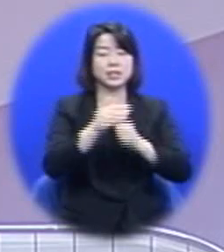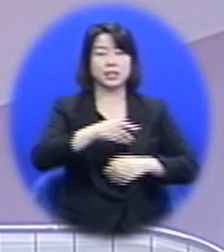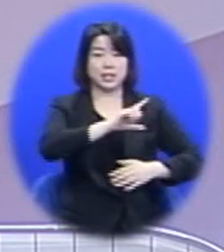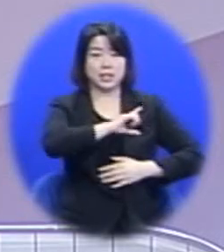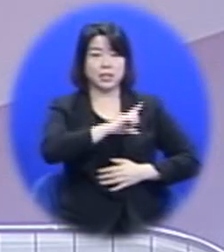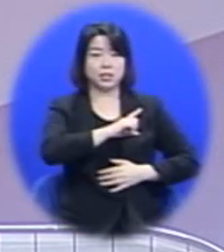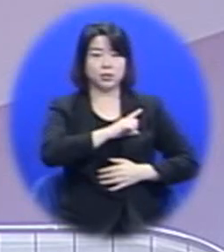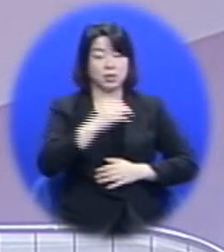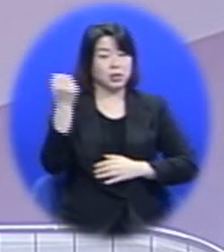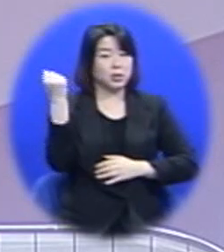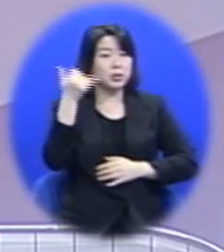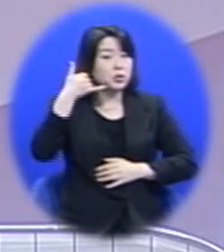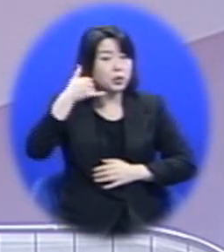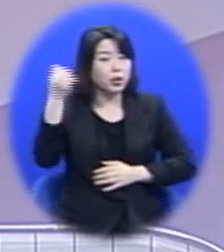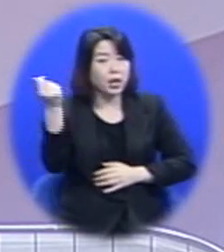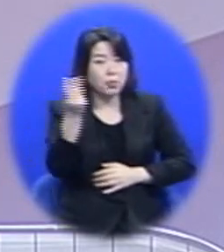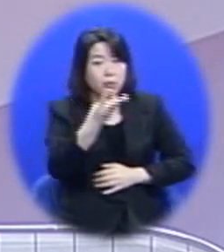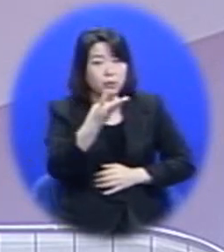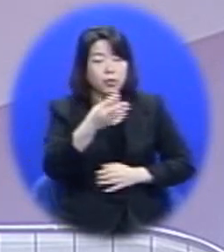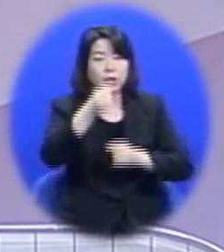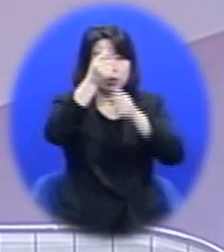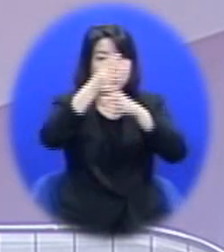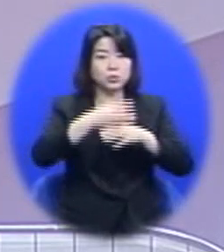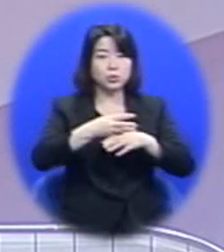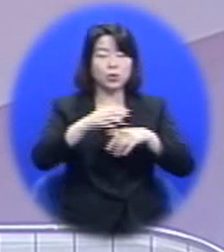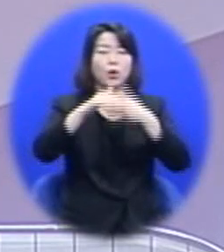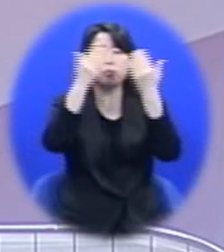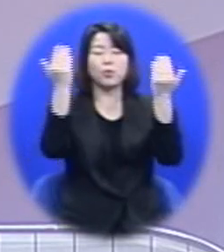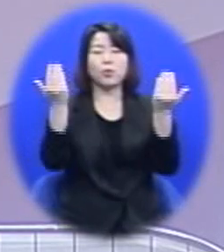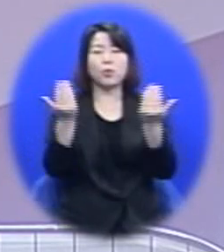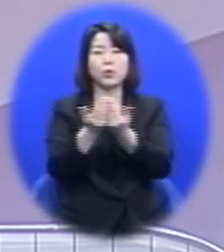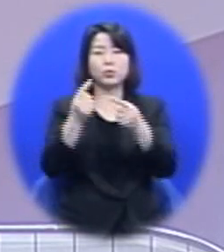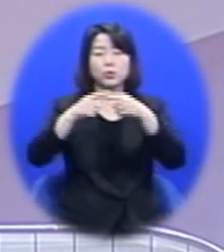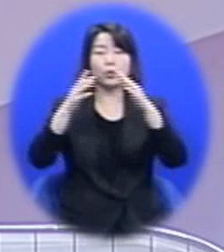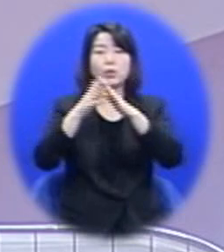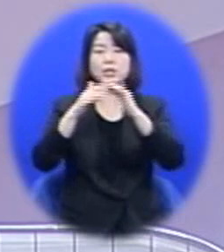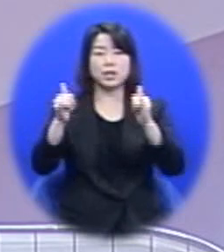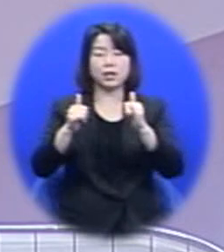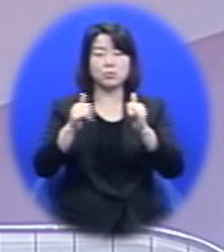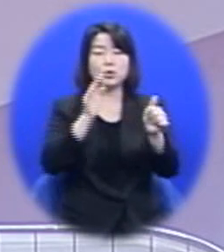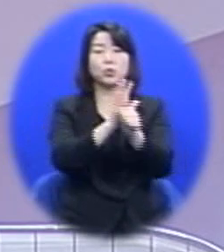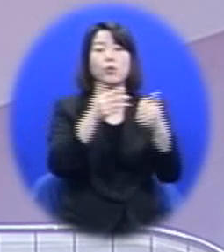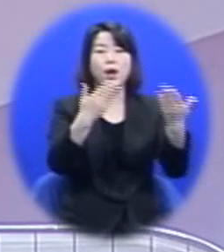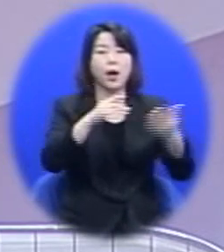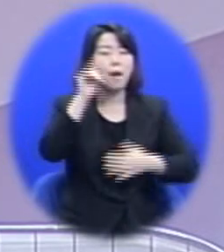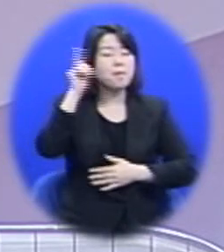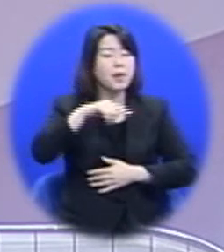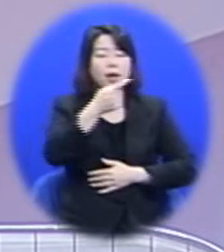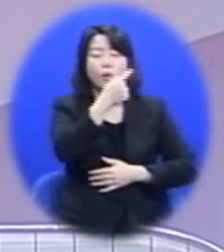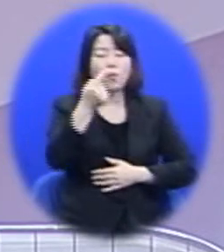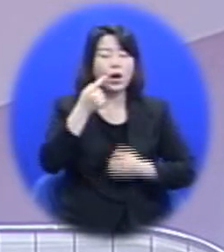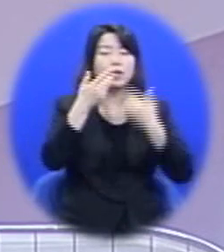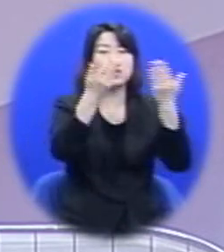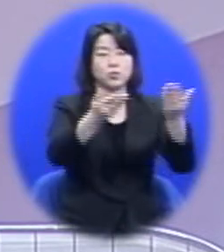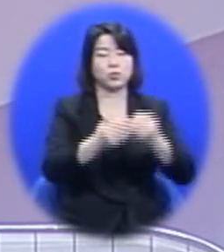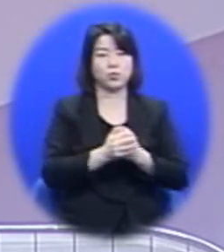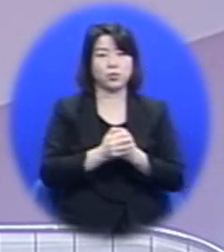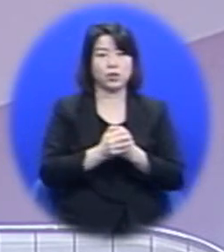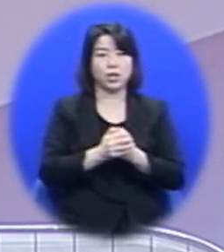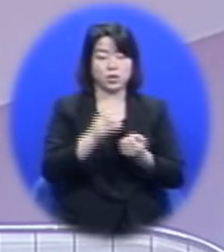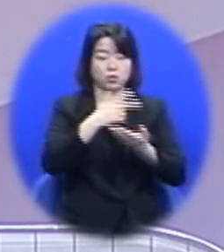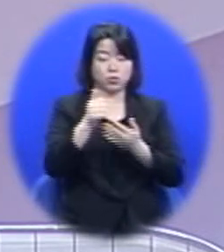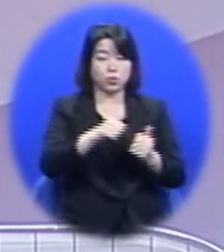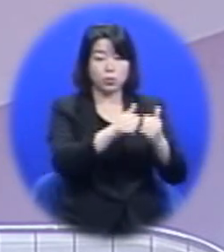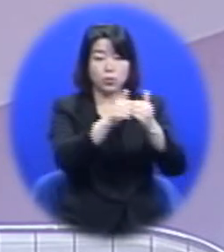주소, 전화번호 전 교인들이 도와드릴게요. 매일 확인해 드릴게요. 주님과 동행하고